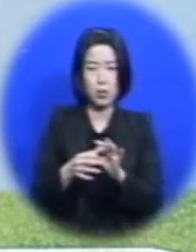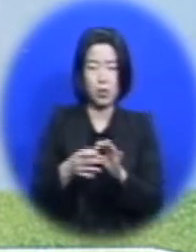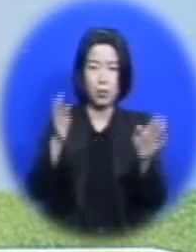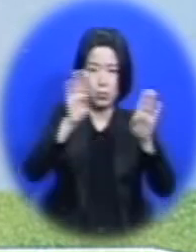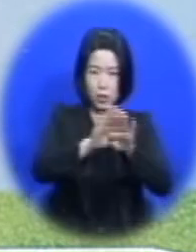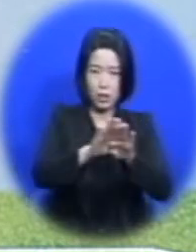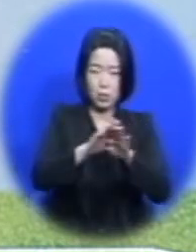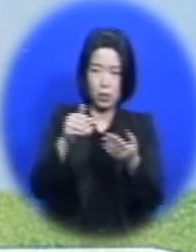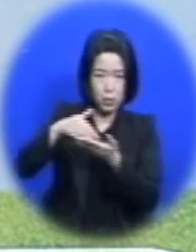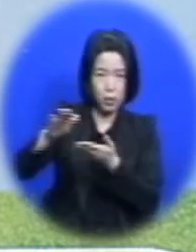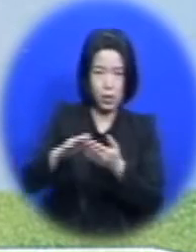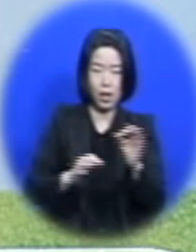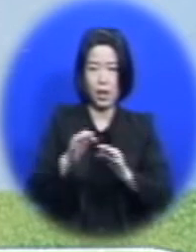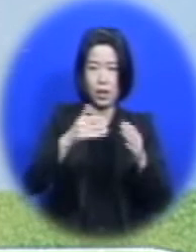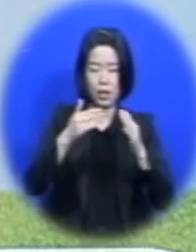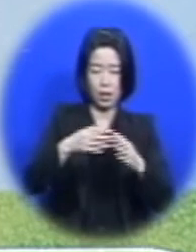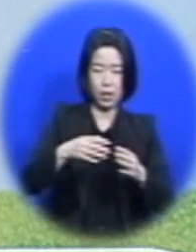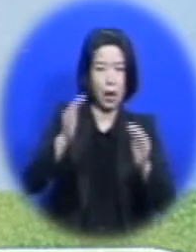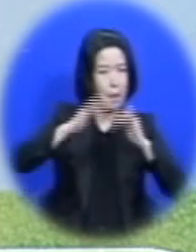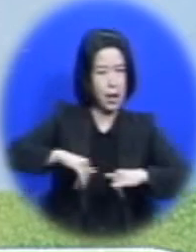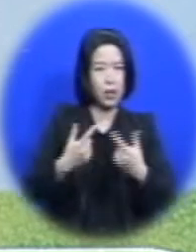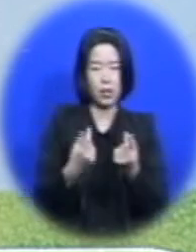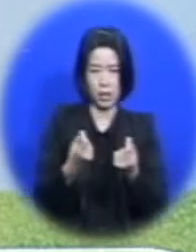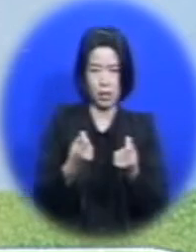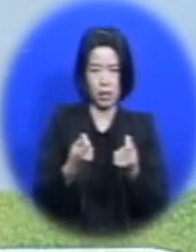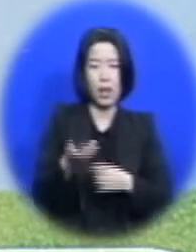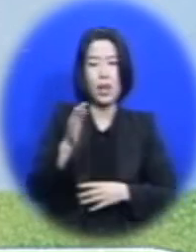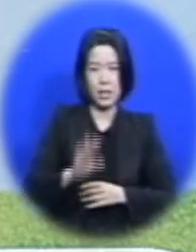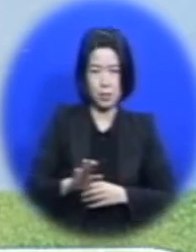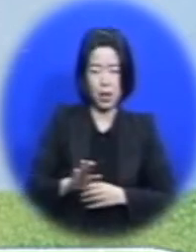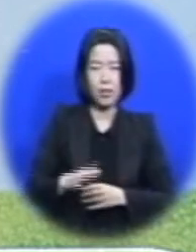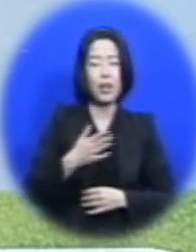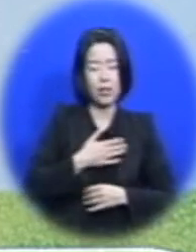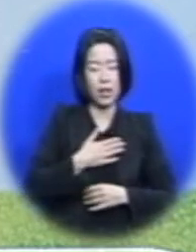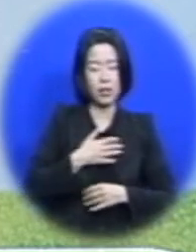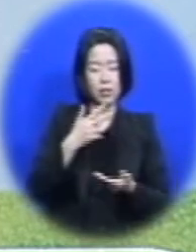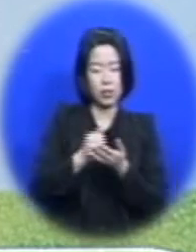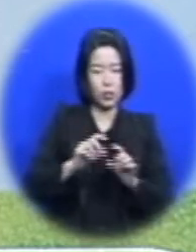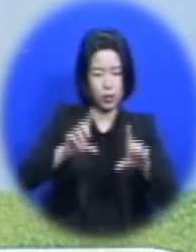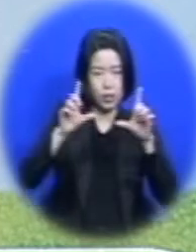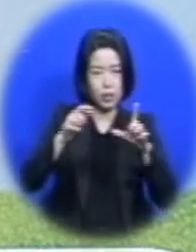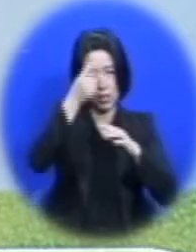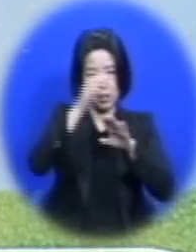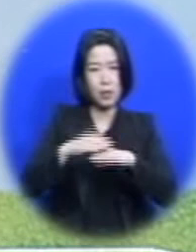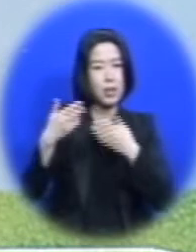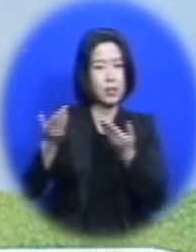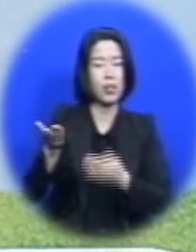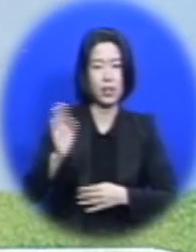쫓겨나거나 가기가 망할 것 같은데 그래도 나는 주일 예배 드려야 돼 그리고는 가격은 또